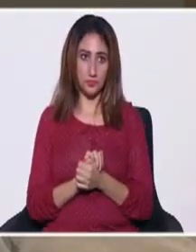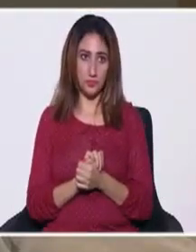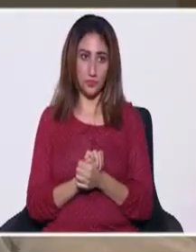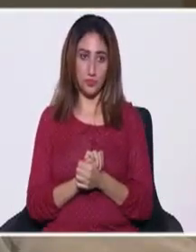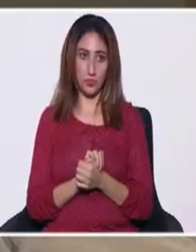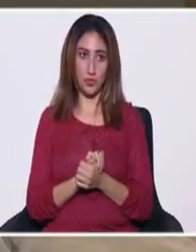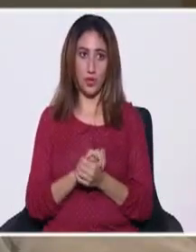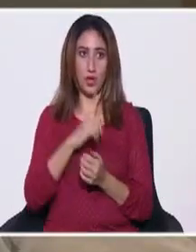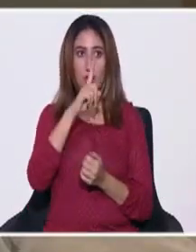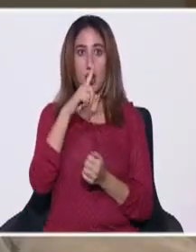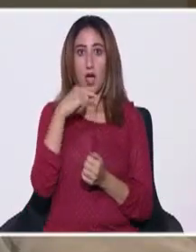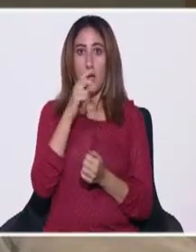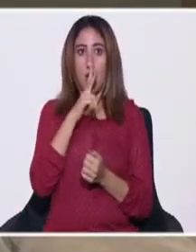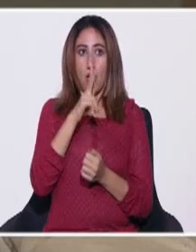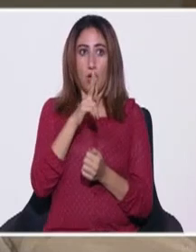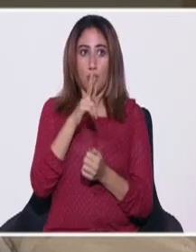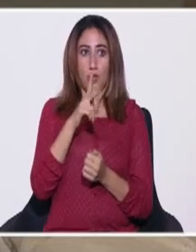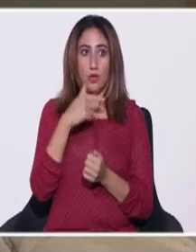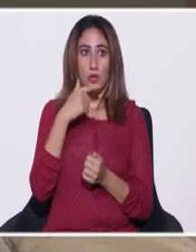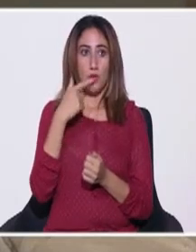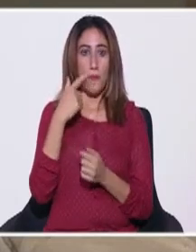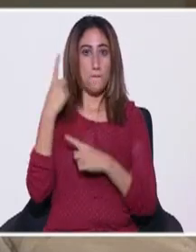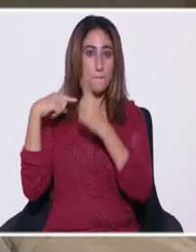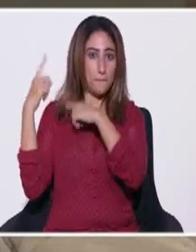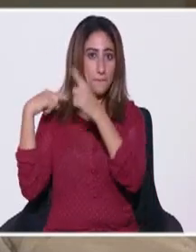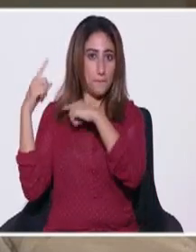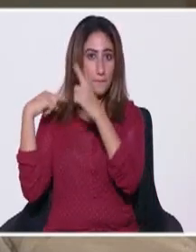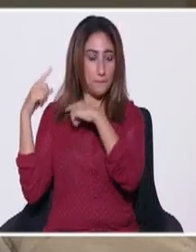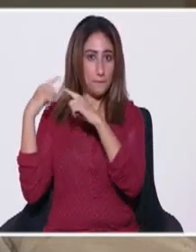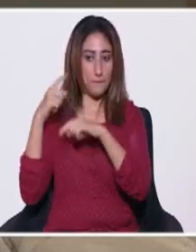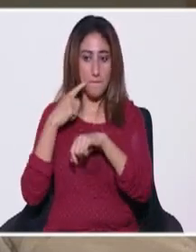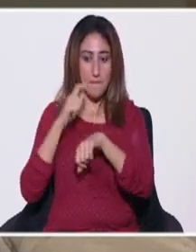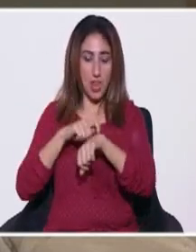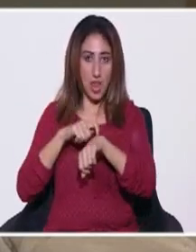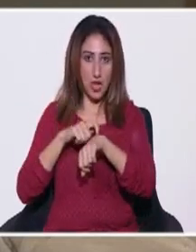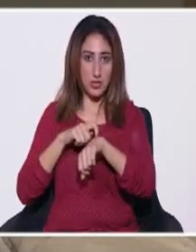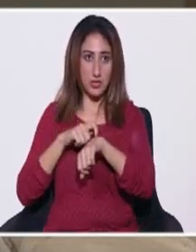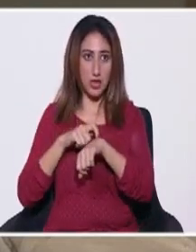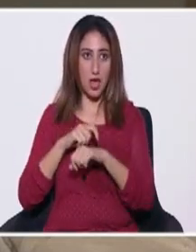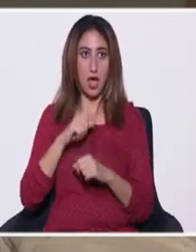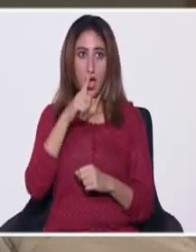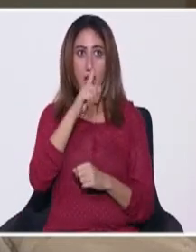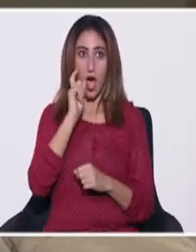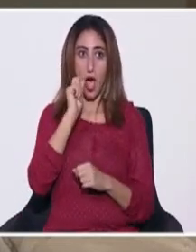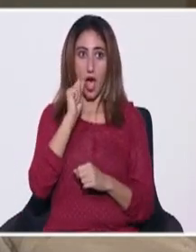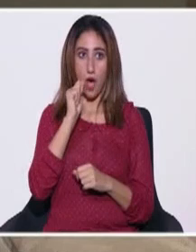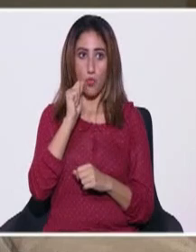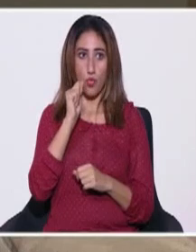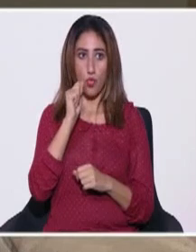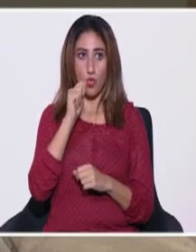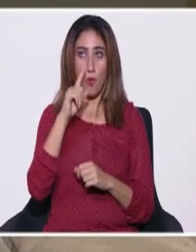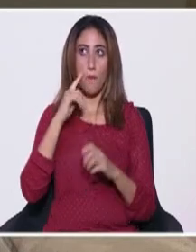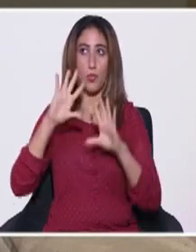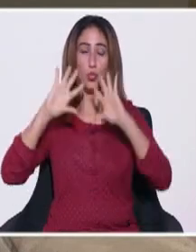يعني كأني يعني عاد بي زمان إلى هذه اللحظة، يعني عندما كانت